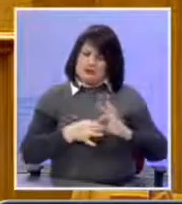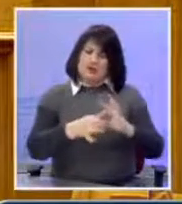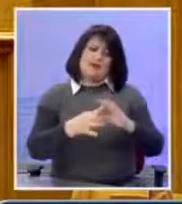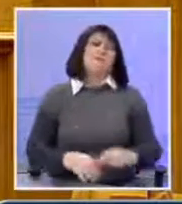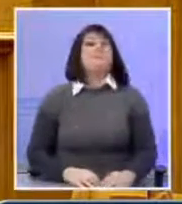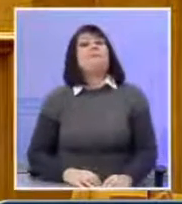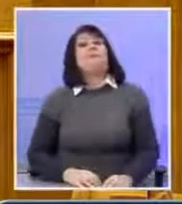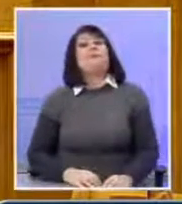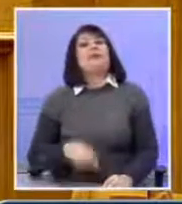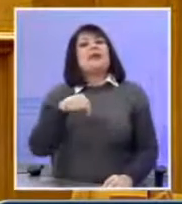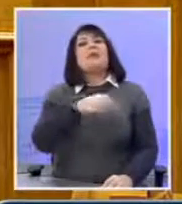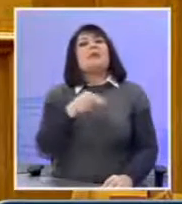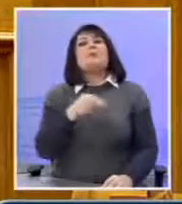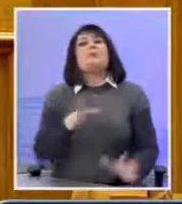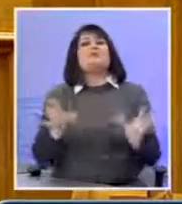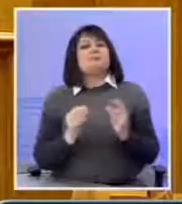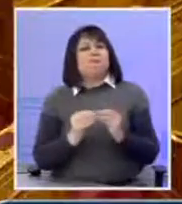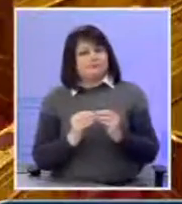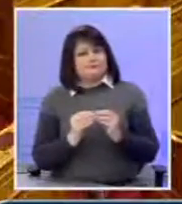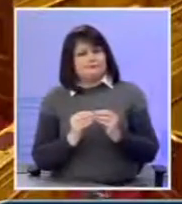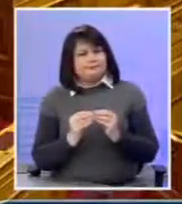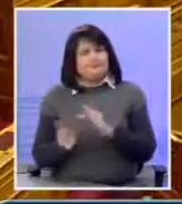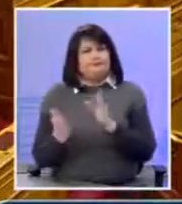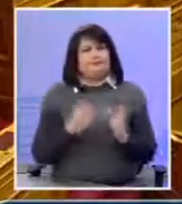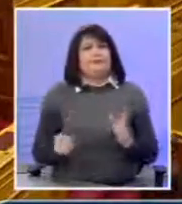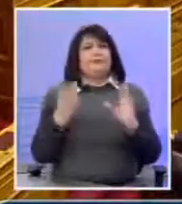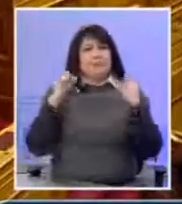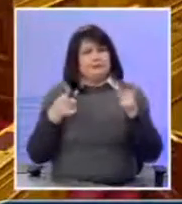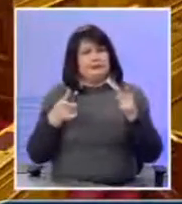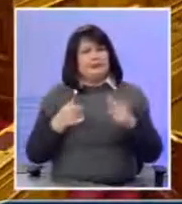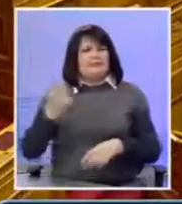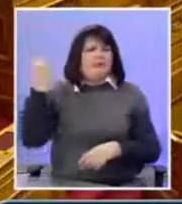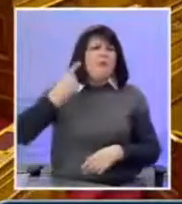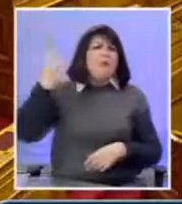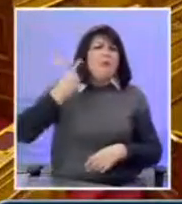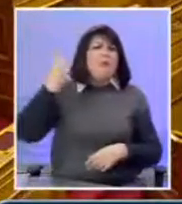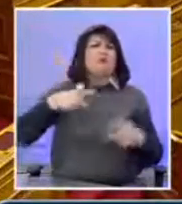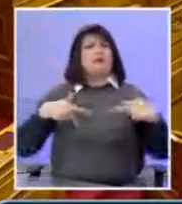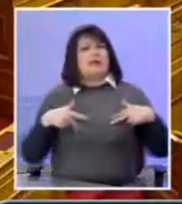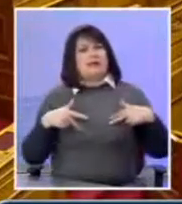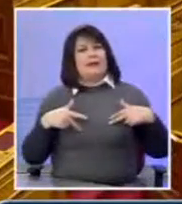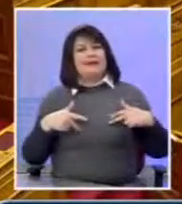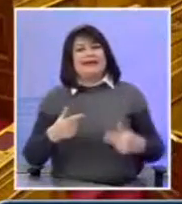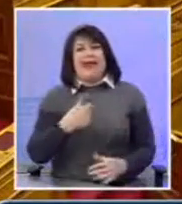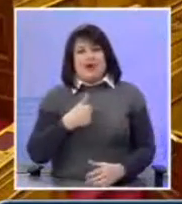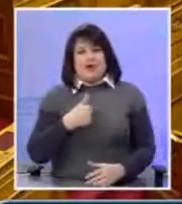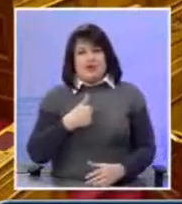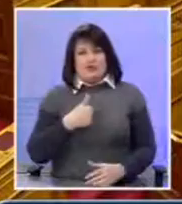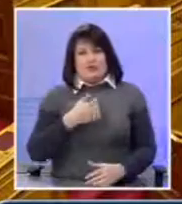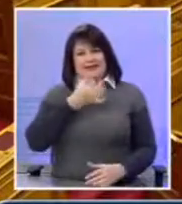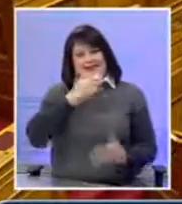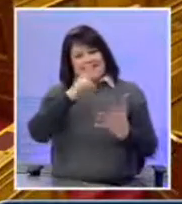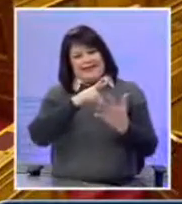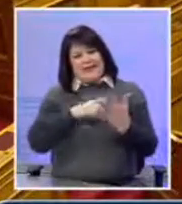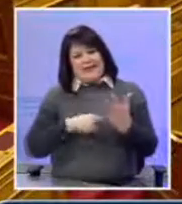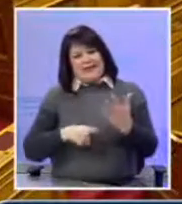Σε ό,τι αφορά λοιπόν το τι γίνεται από την πλευρά της Νέας Δημοκρατίας σαν κριτική στην κυβέρνηση. Εγώ δεν θα καθίσω να διαβάσω κανένα